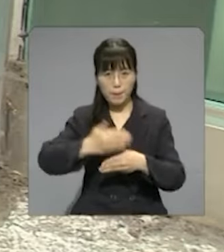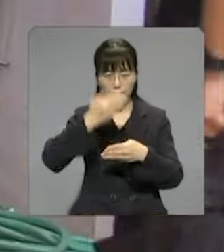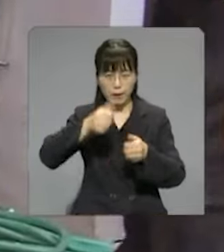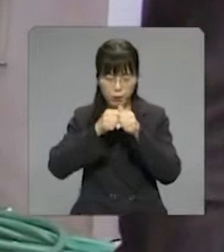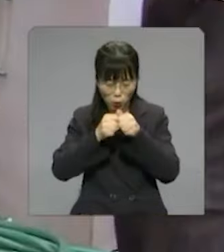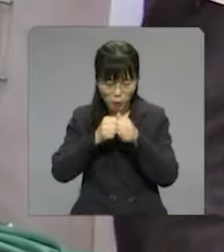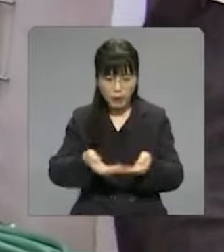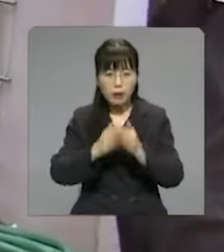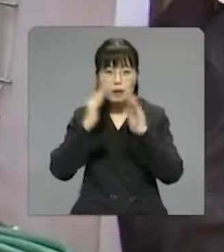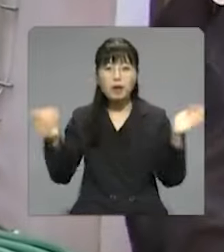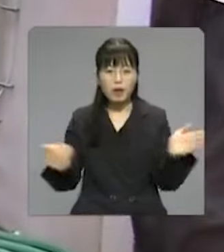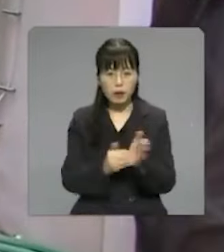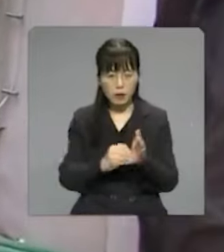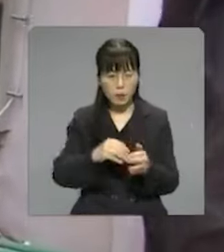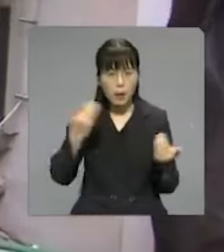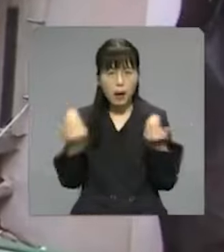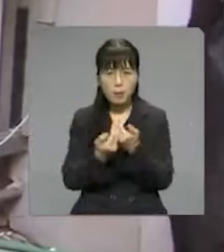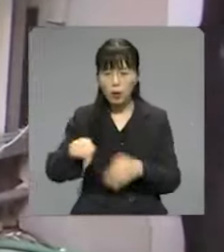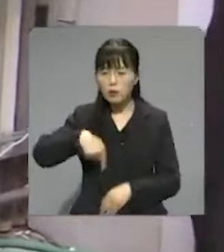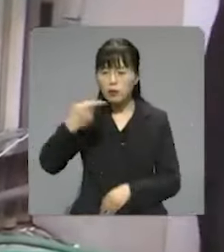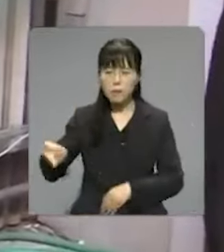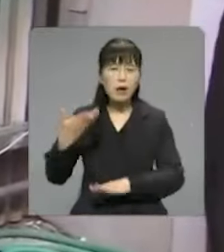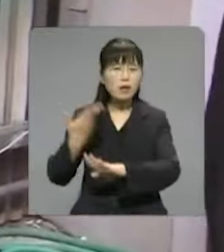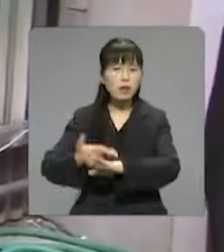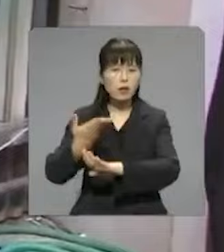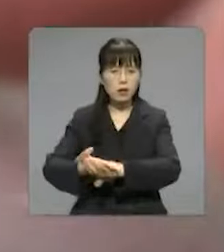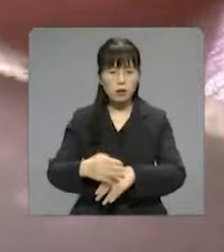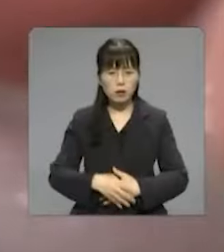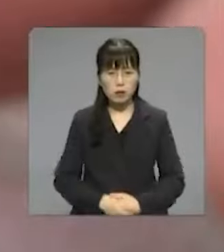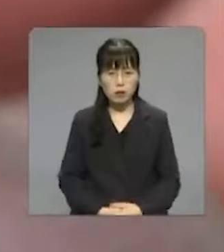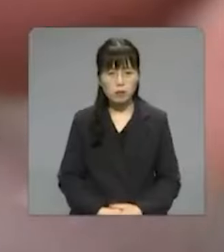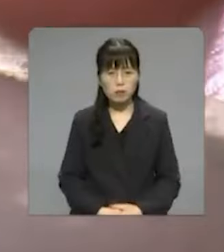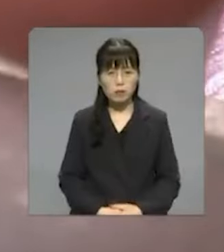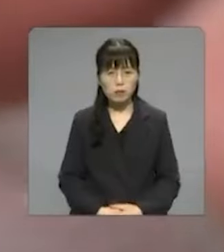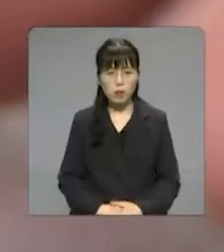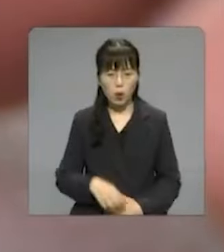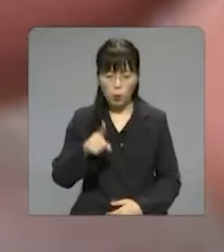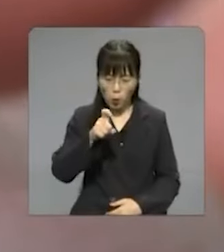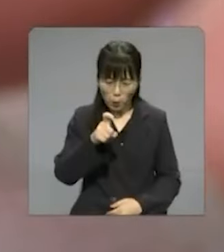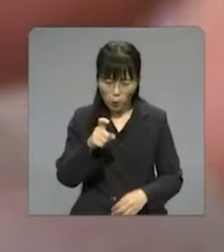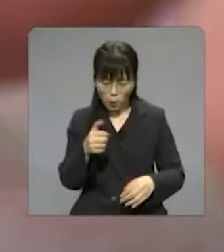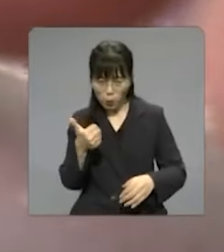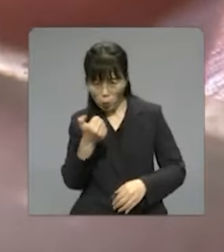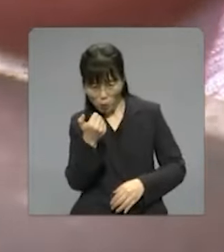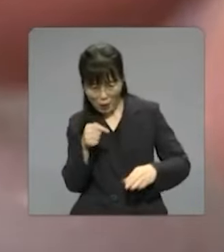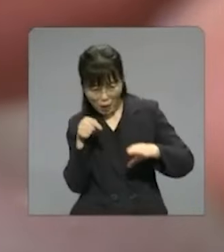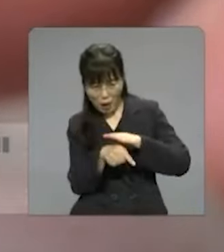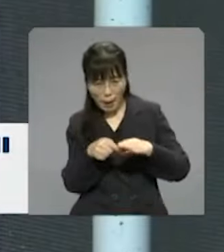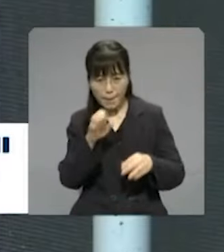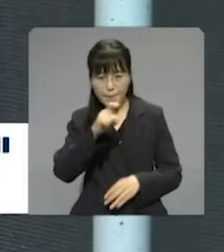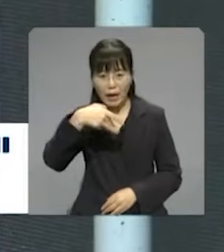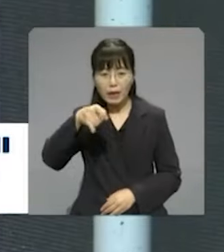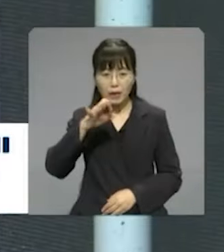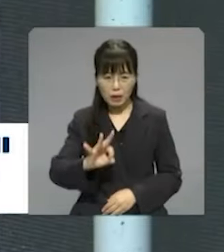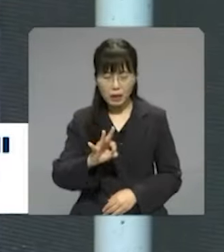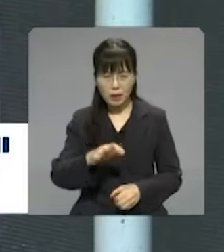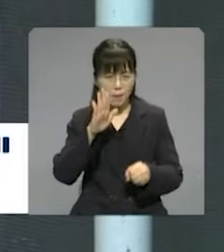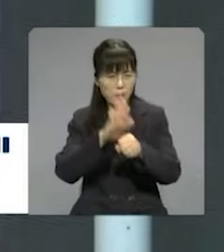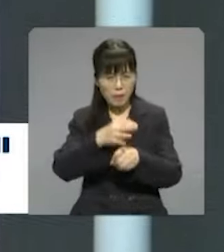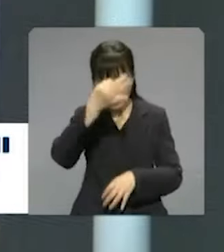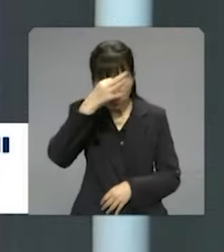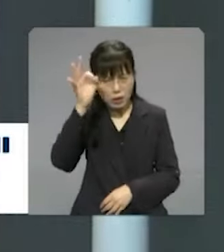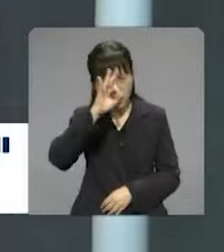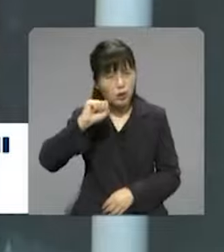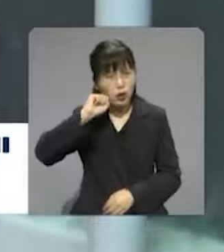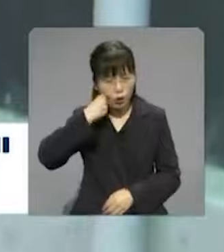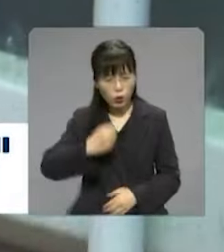설치됐습니다. 반면 옆 동네는 딴판입니다. 볼펜이 쉽게 들어갈 정도로 패킹 등 기본 밀폐 기능은